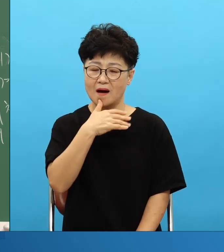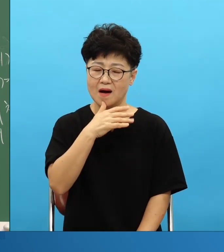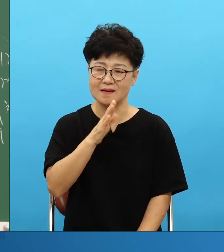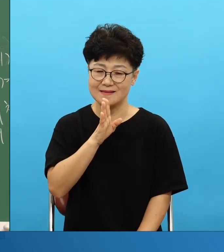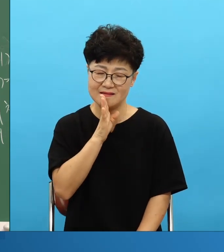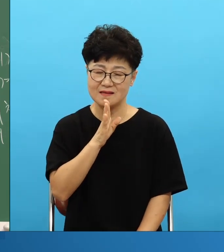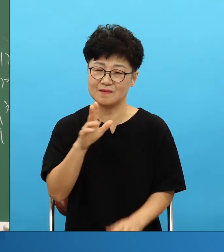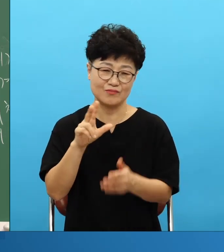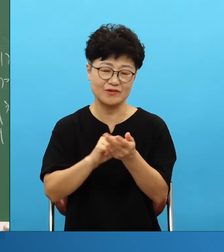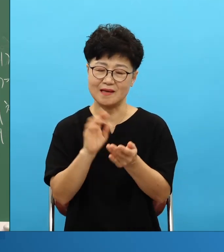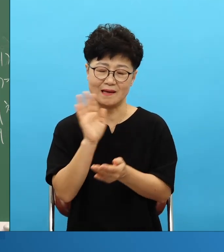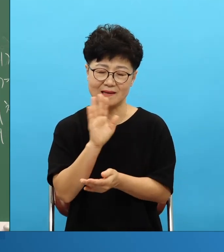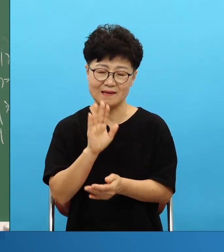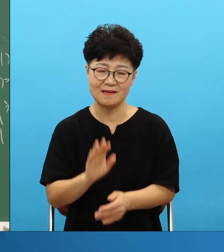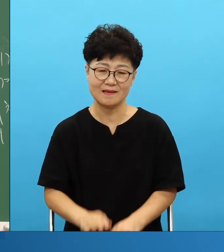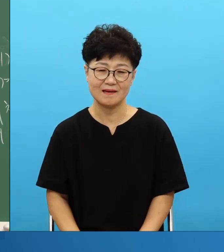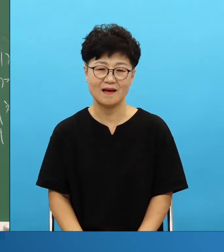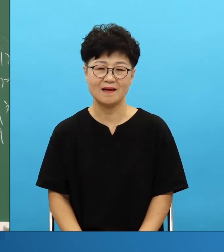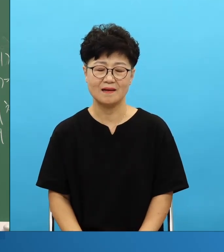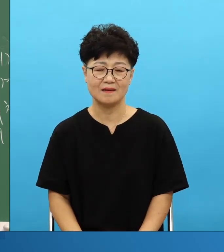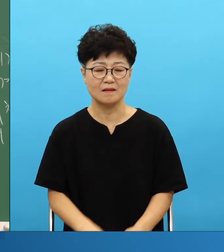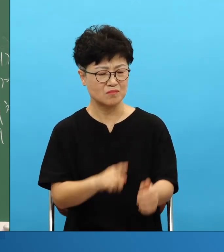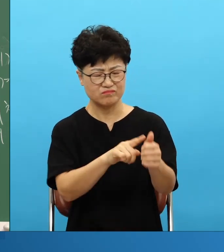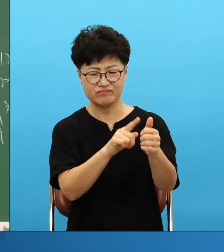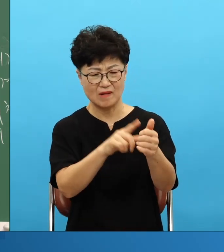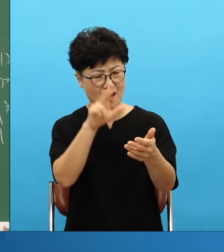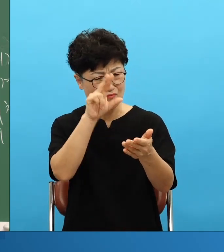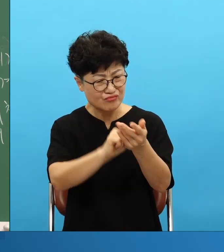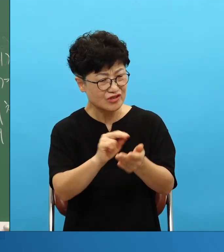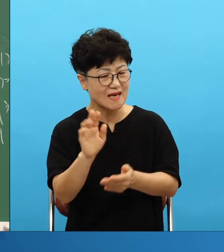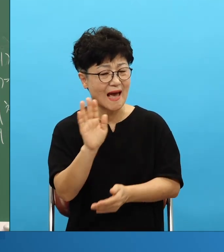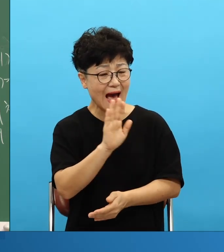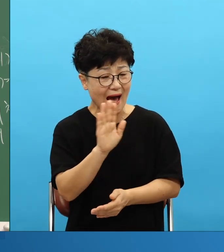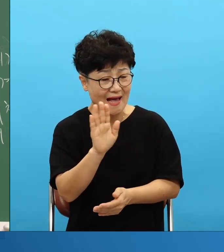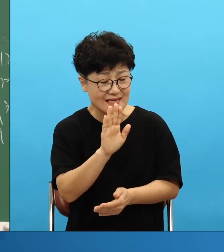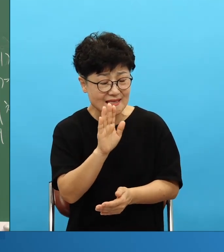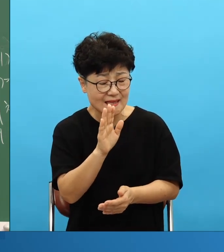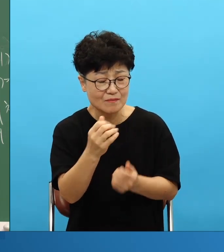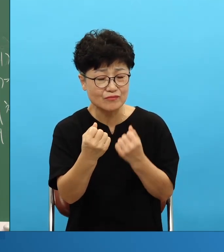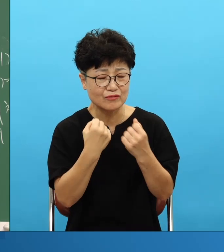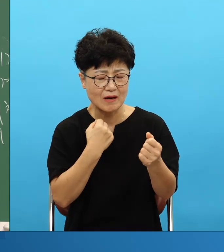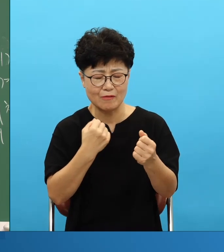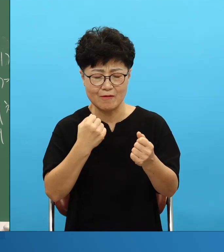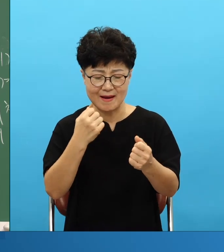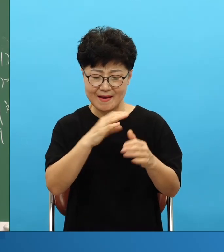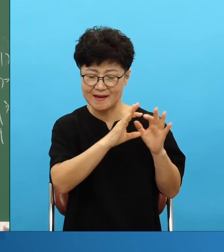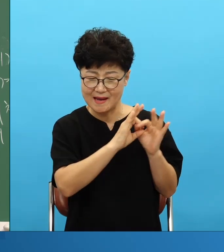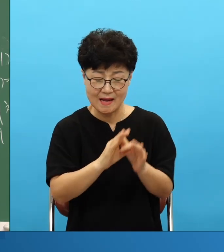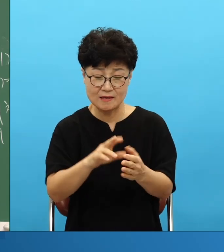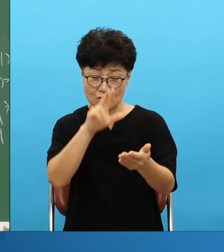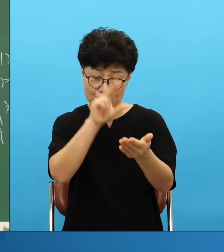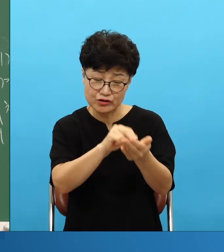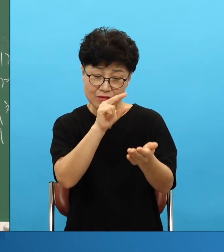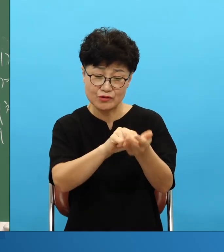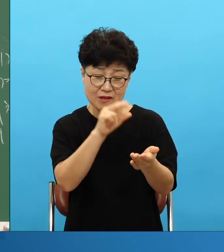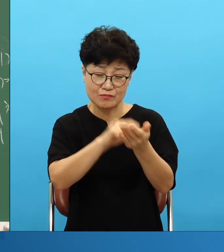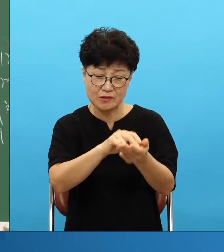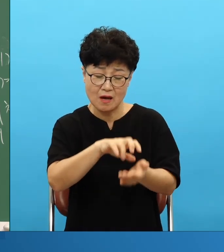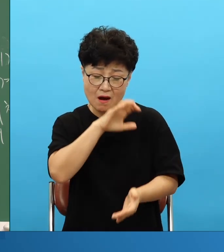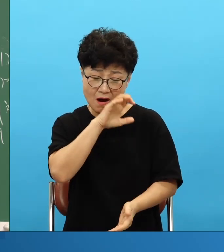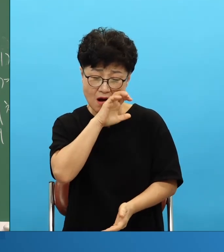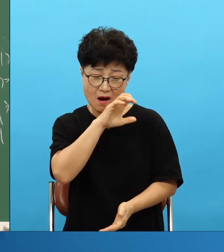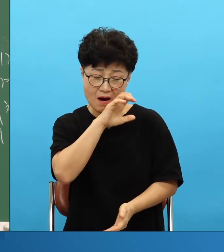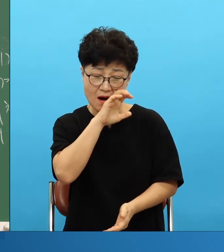문제 a 아닌 걸 problem. 자꾸 문제라고 그래. You keep on viewing something that's not a problem as a 문제 아닌 걸 problem. 자꾸 문제라고 보는 거는 어떤 경향이 되나